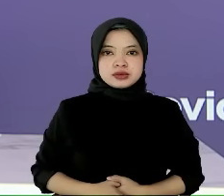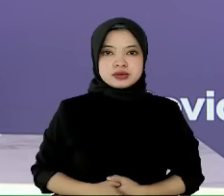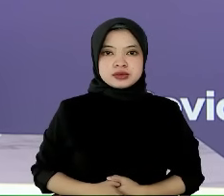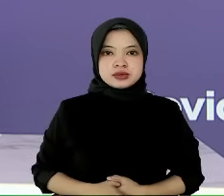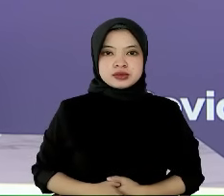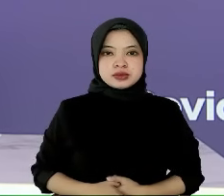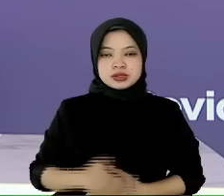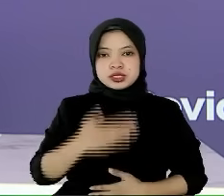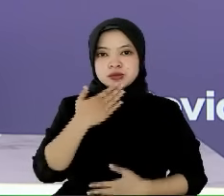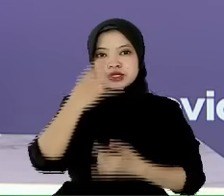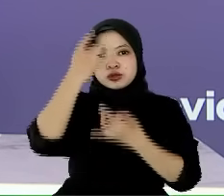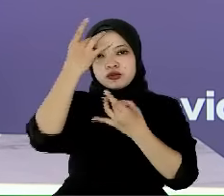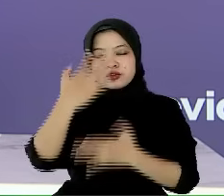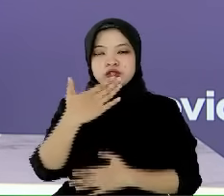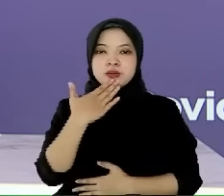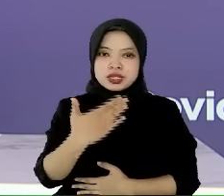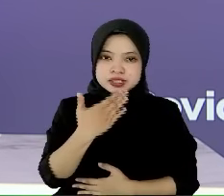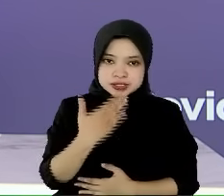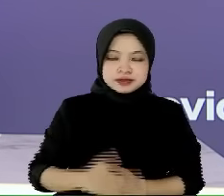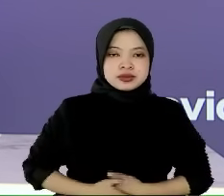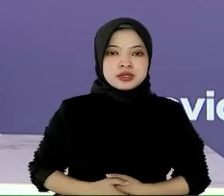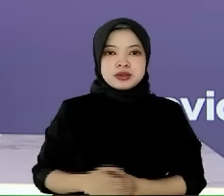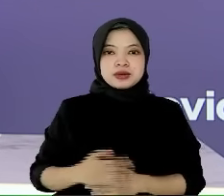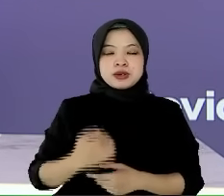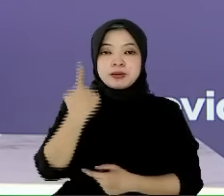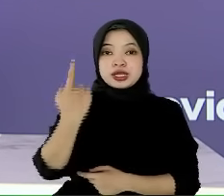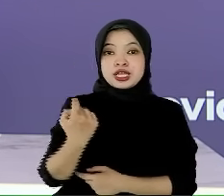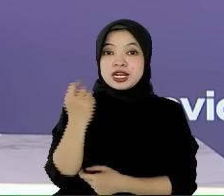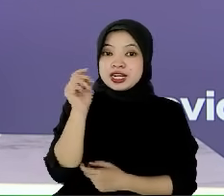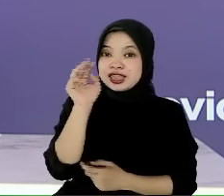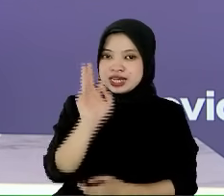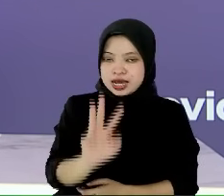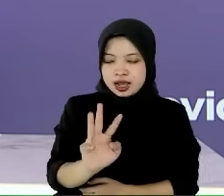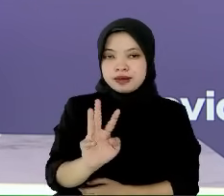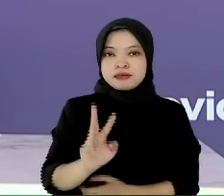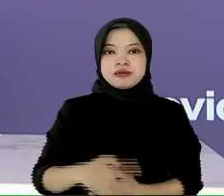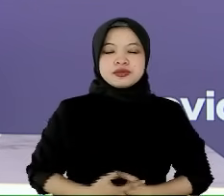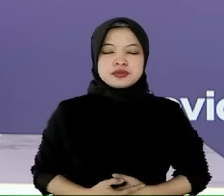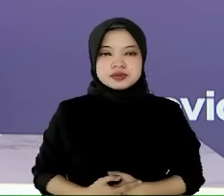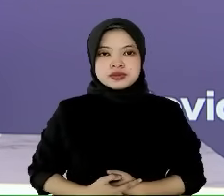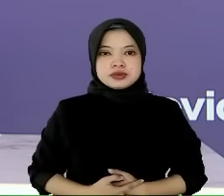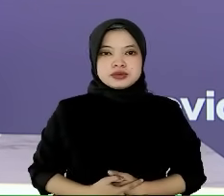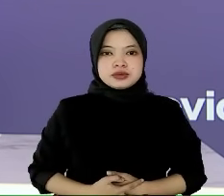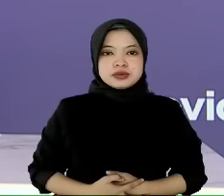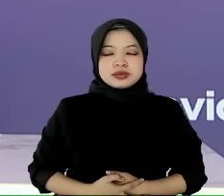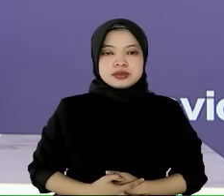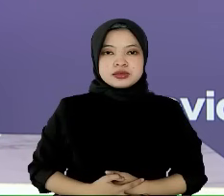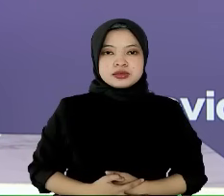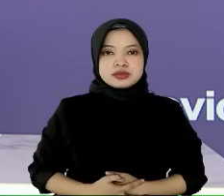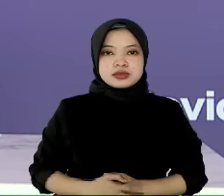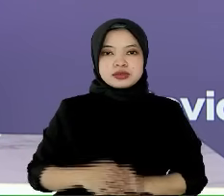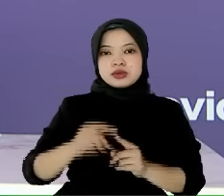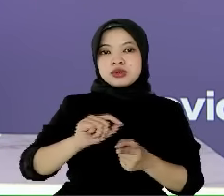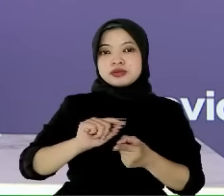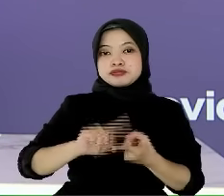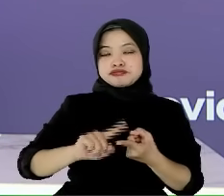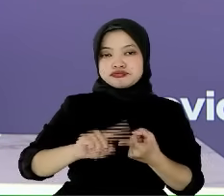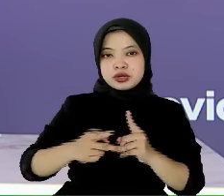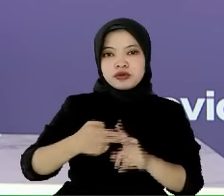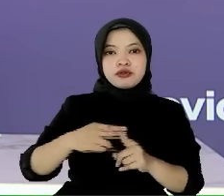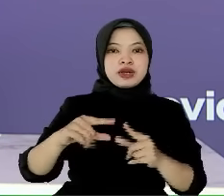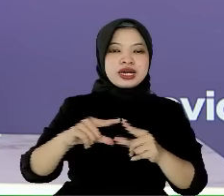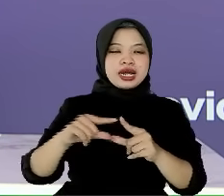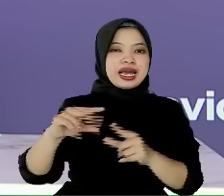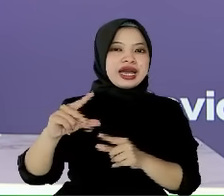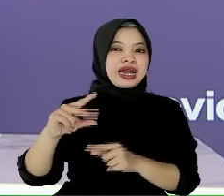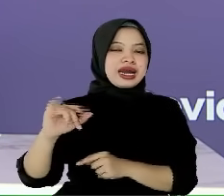Terima kasih Prof. Ada 3 pertanyaan untuk hari ini. Yang pertama dari Vira, Pro 3